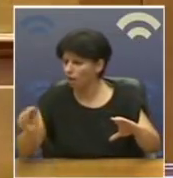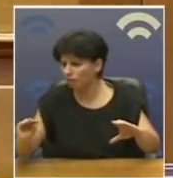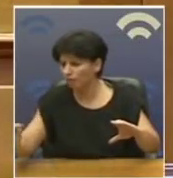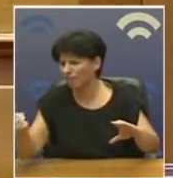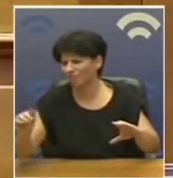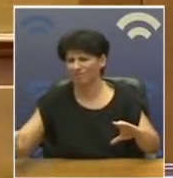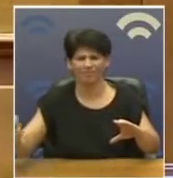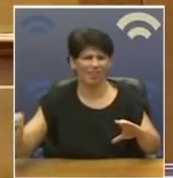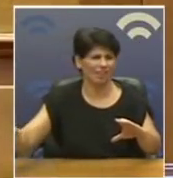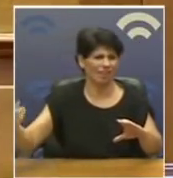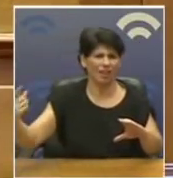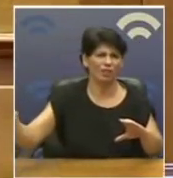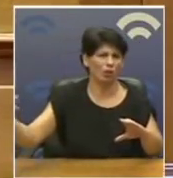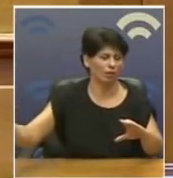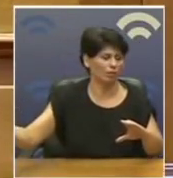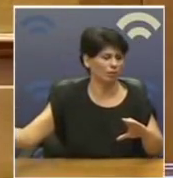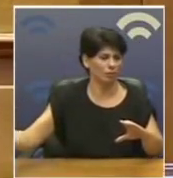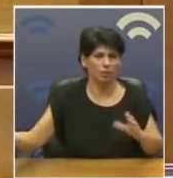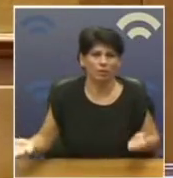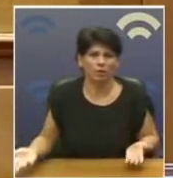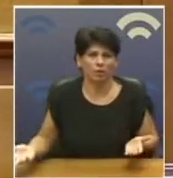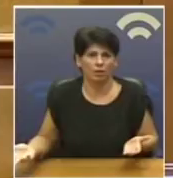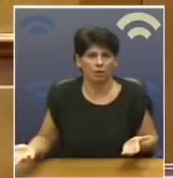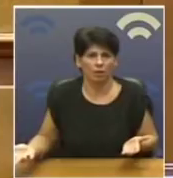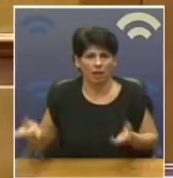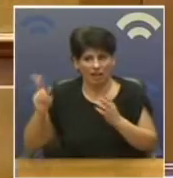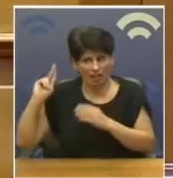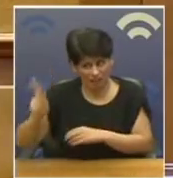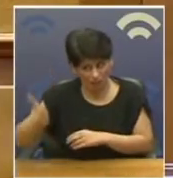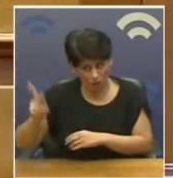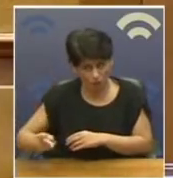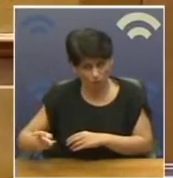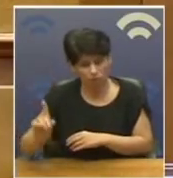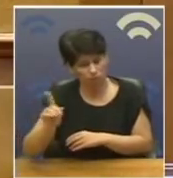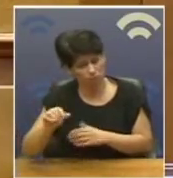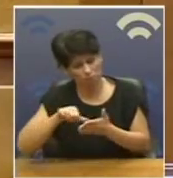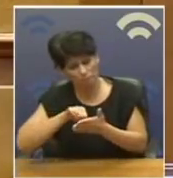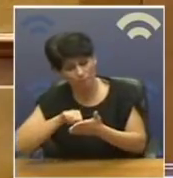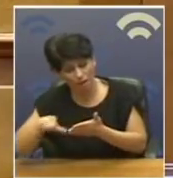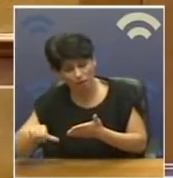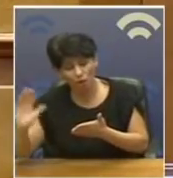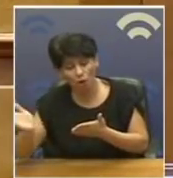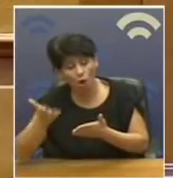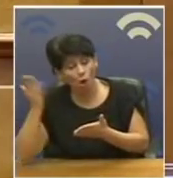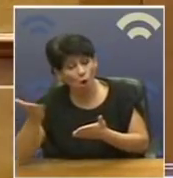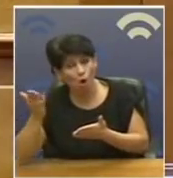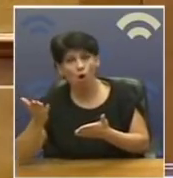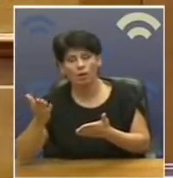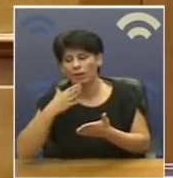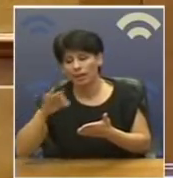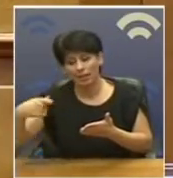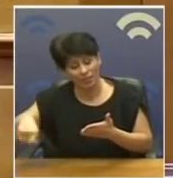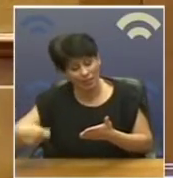Η απάντηση είναι κατηγορηματικά όχι. Σε παραγραφή οδηγούνται αυτές οι πράξεις, γιατί δυστυχώς δικάζονται από τα